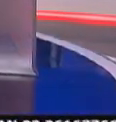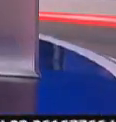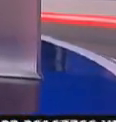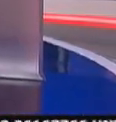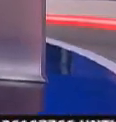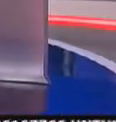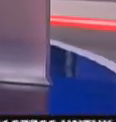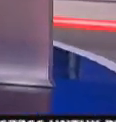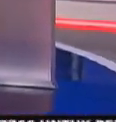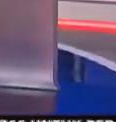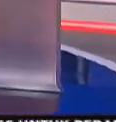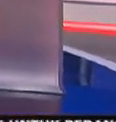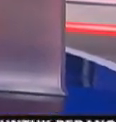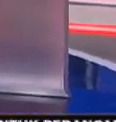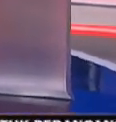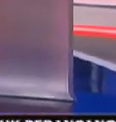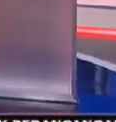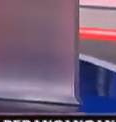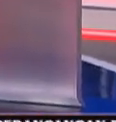Sebanyak